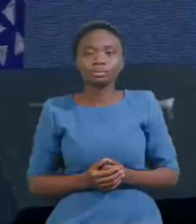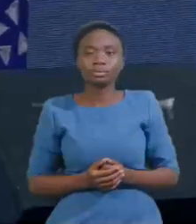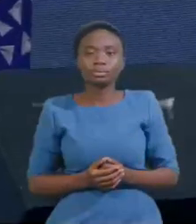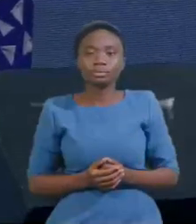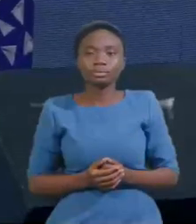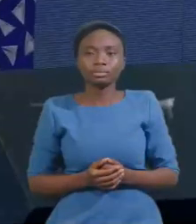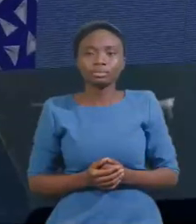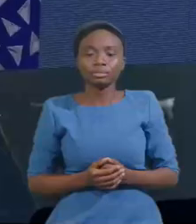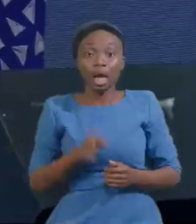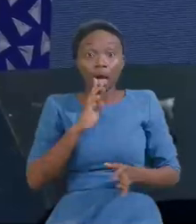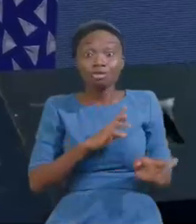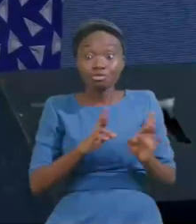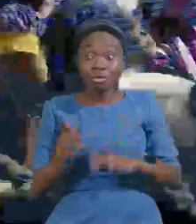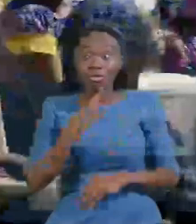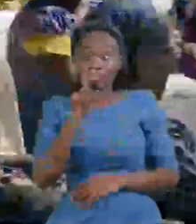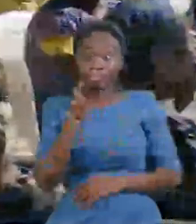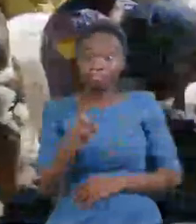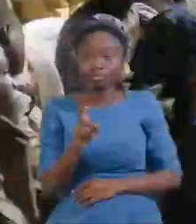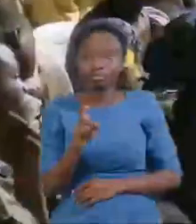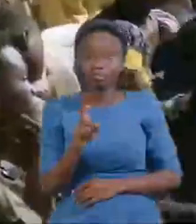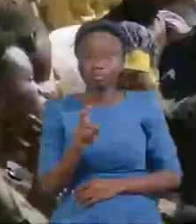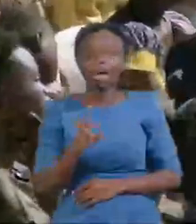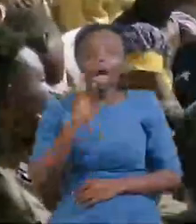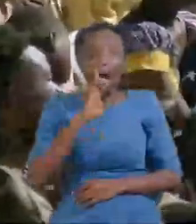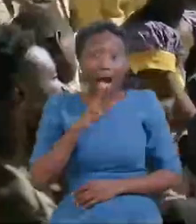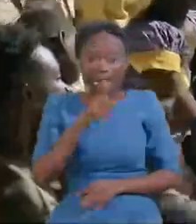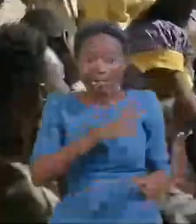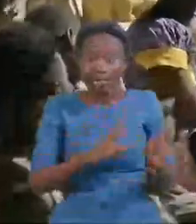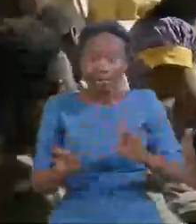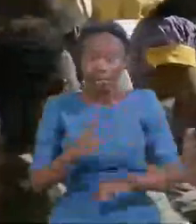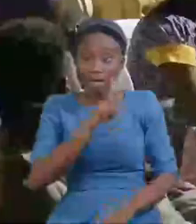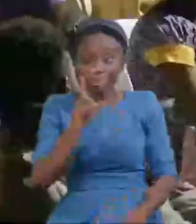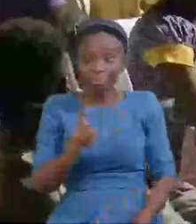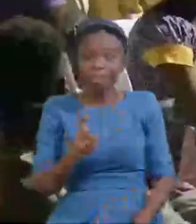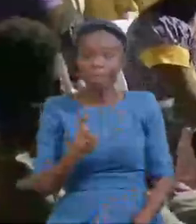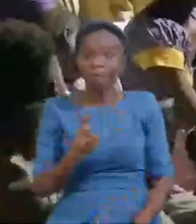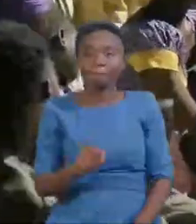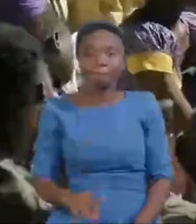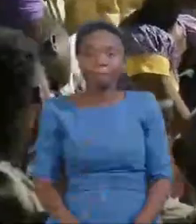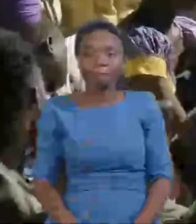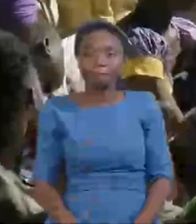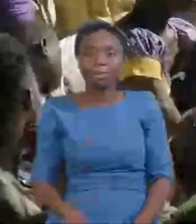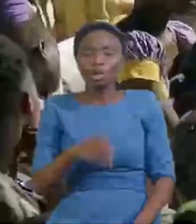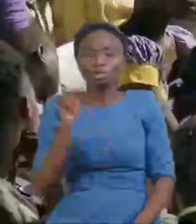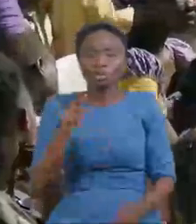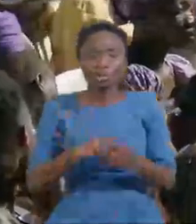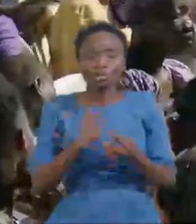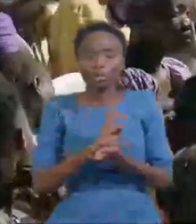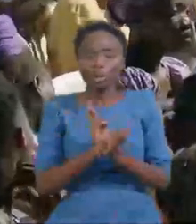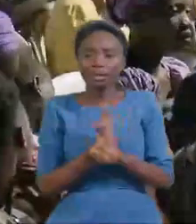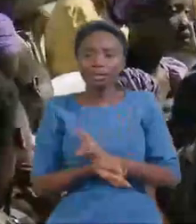Repentez-vous et croyez à la bonne nouvelle. Est-ce que vous êtes prêts? Je dis que vous êtes prêts.